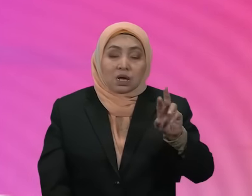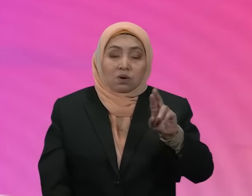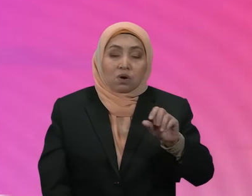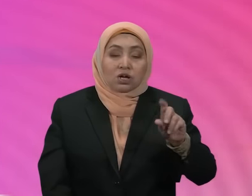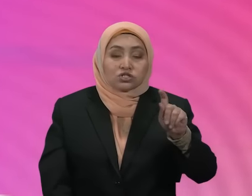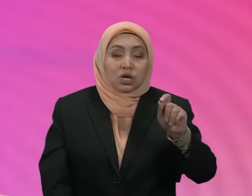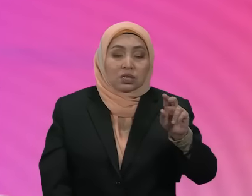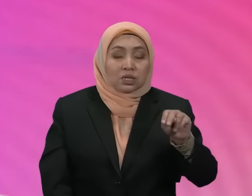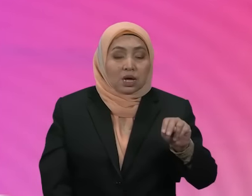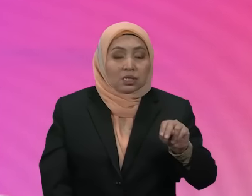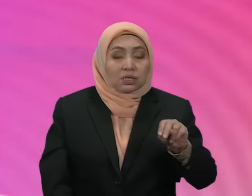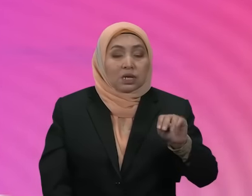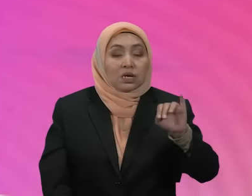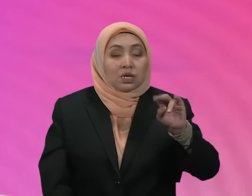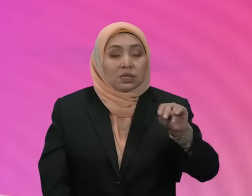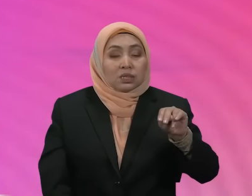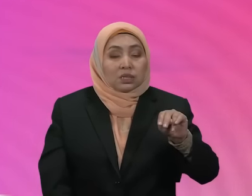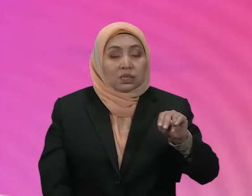Darajatan